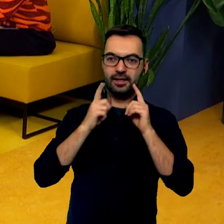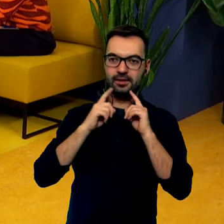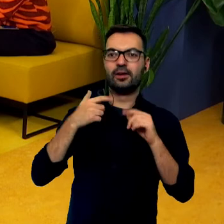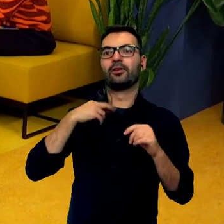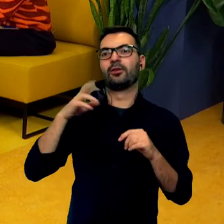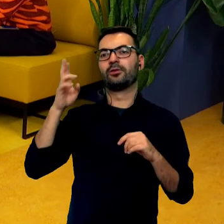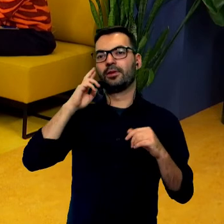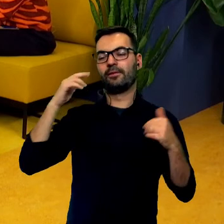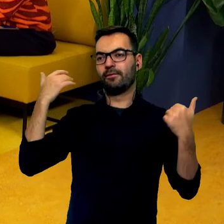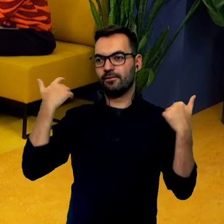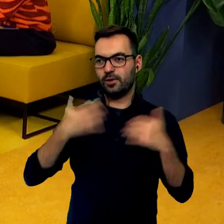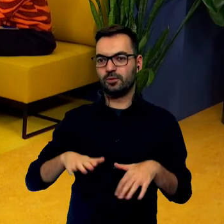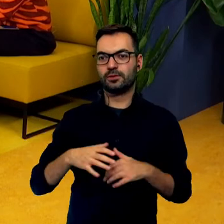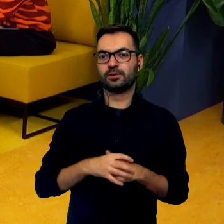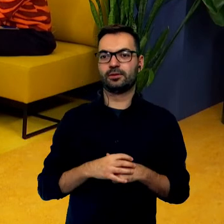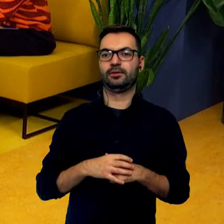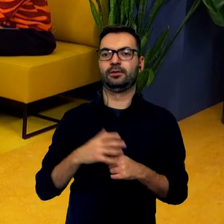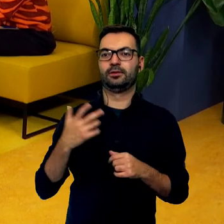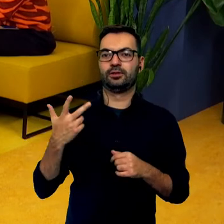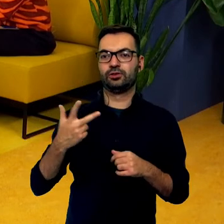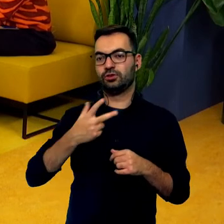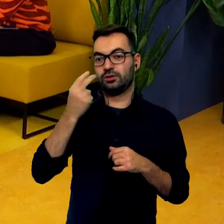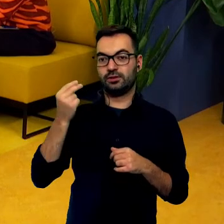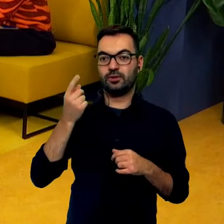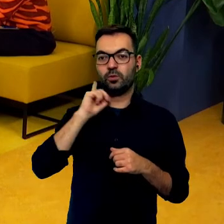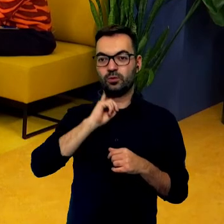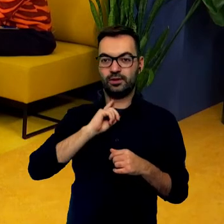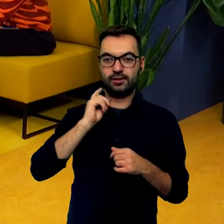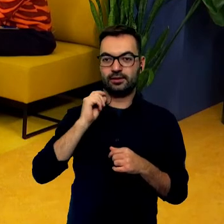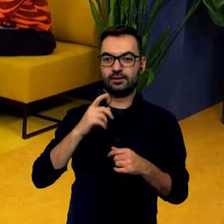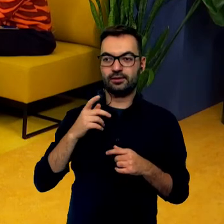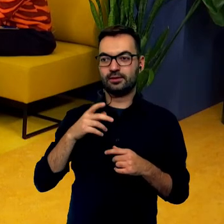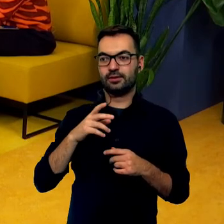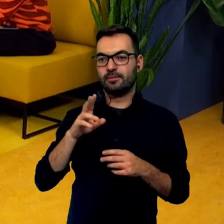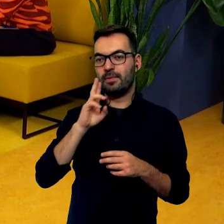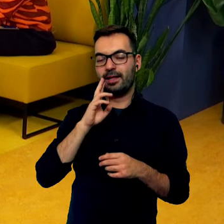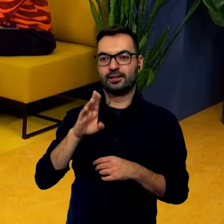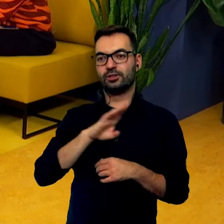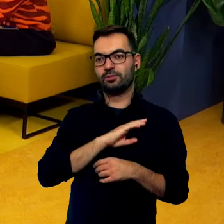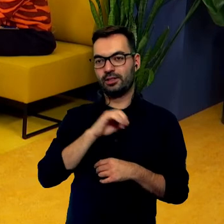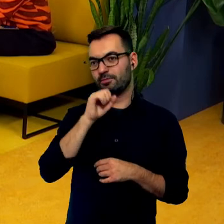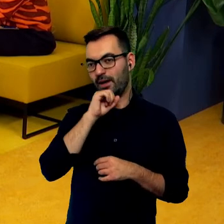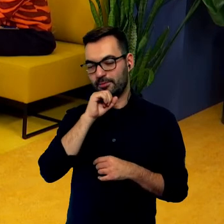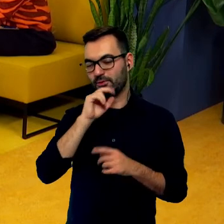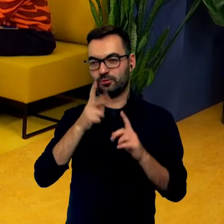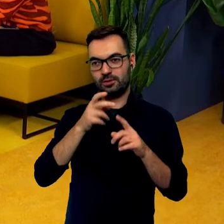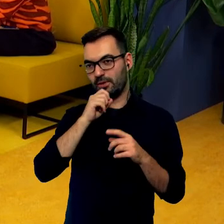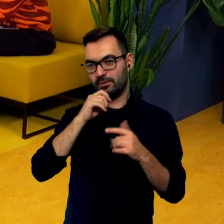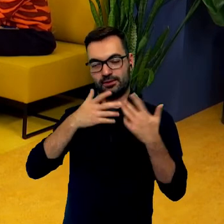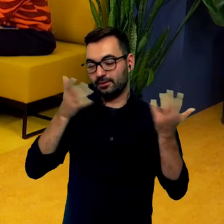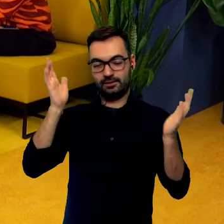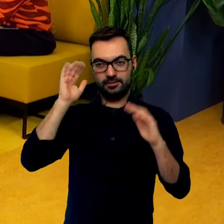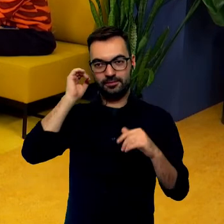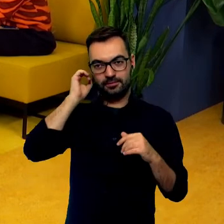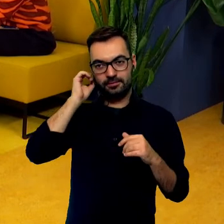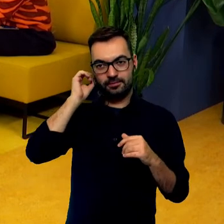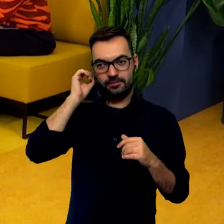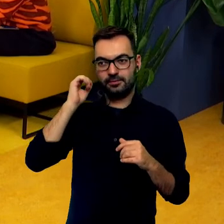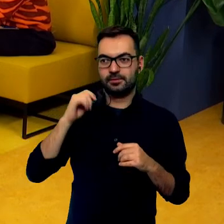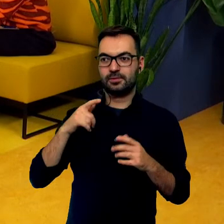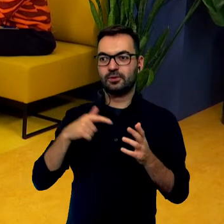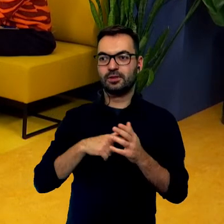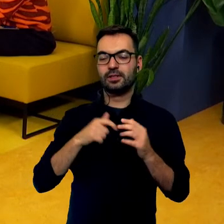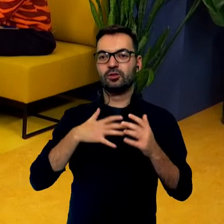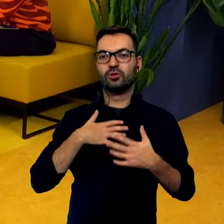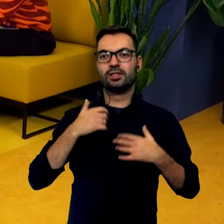porozmawiać i ja zrozumiałem, że to, że przez 3 dni grałem śmierci matki, babci, drugiej babci i tak dalej, stany